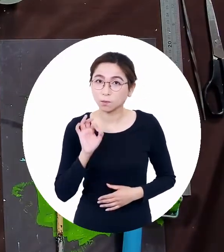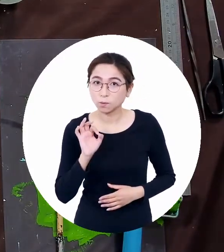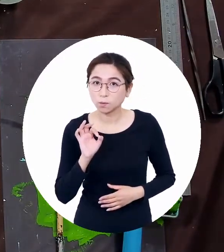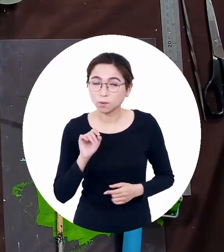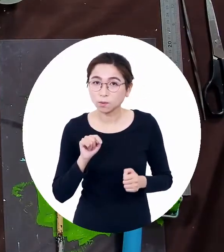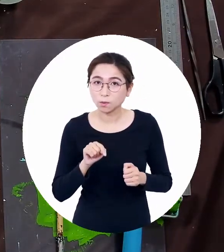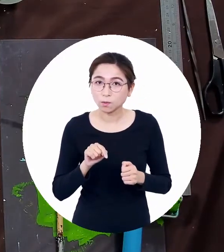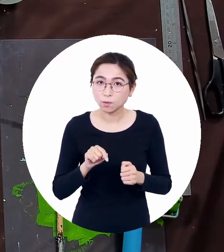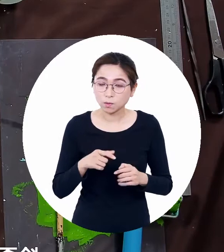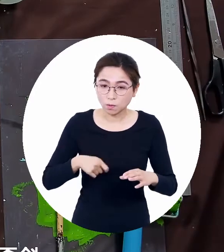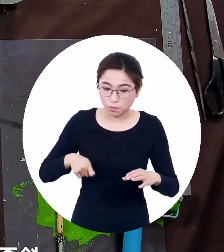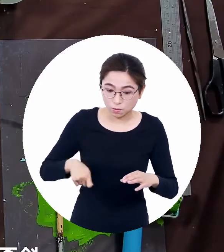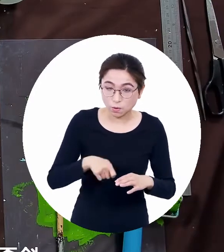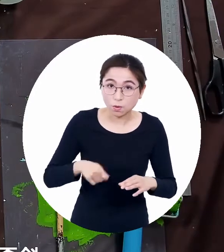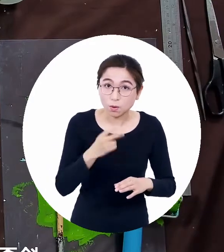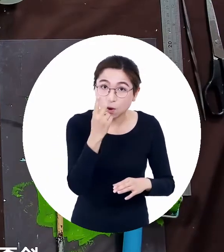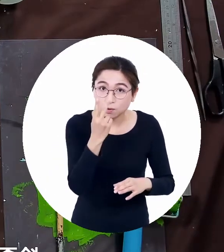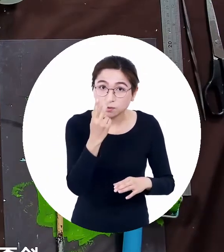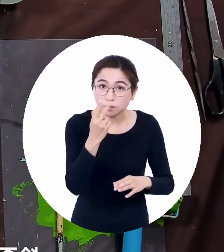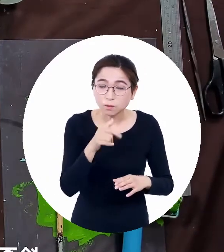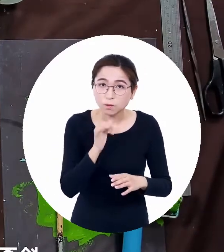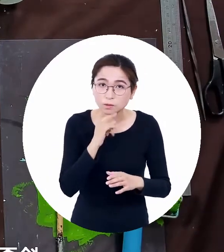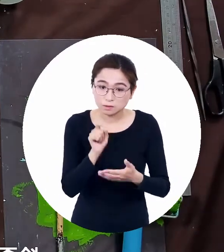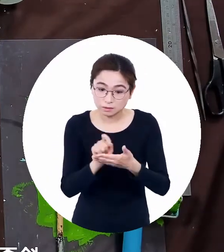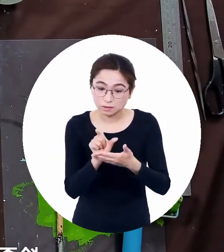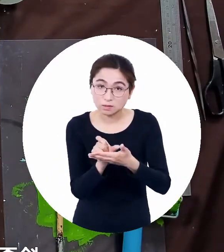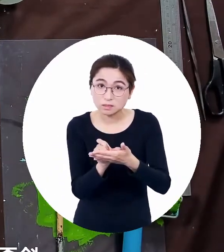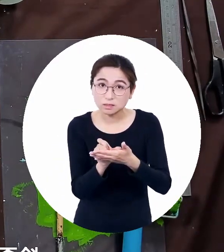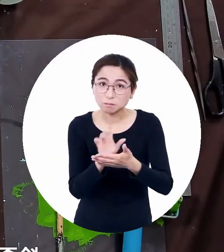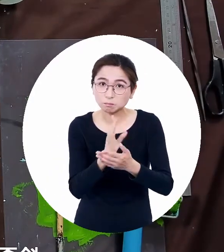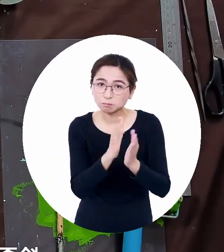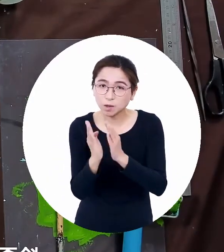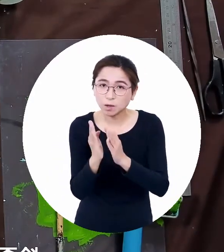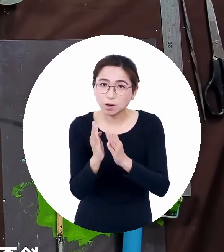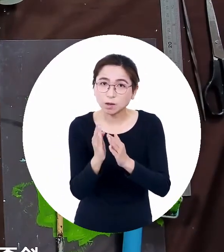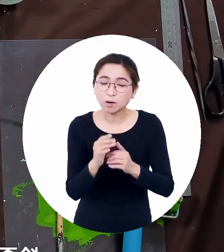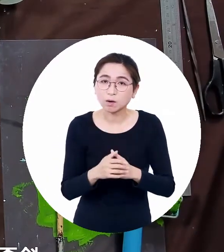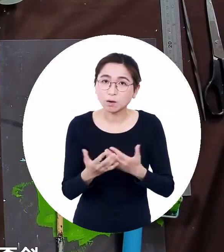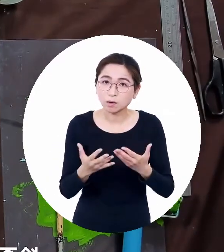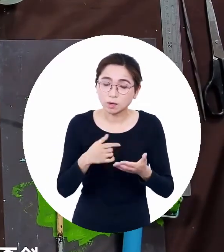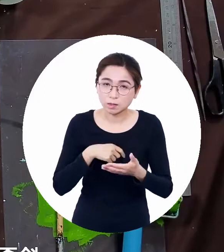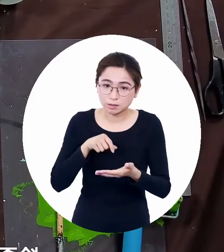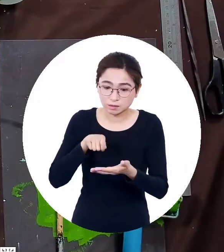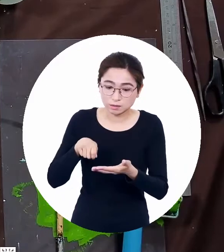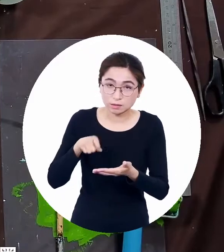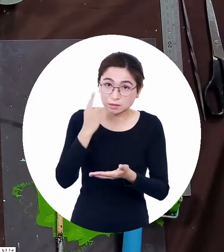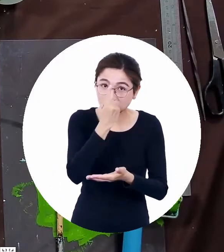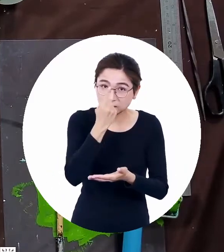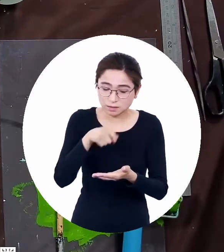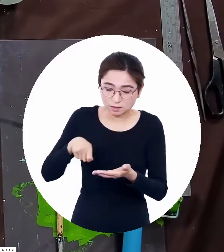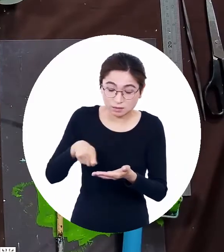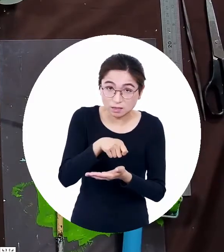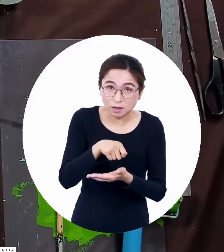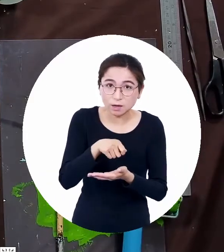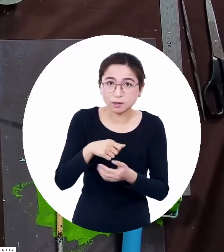，OK。咁如果分兩次有機會對得唔準咧，那個字就會歪歪地啦，就有機會。如果你印一次